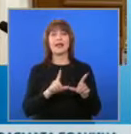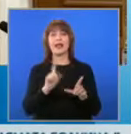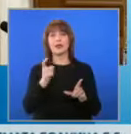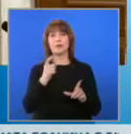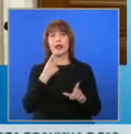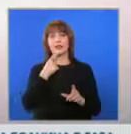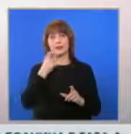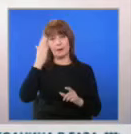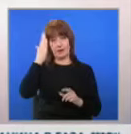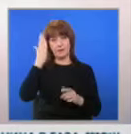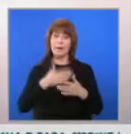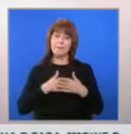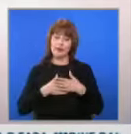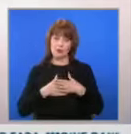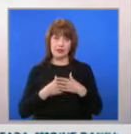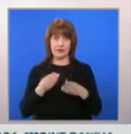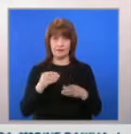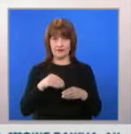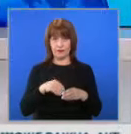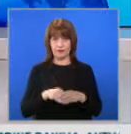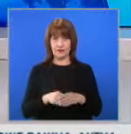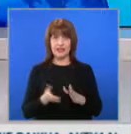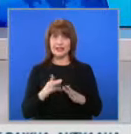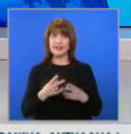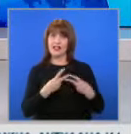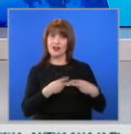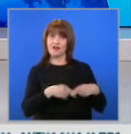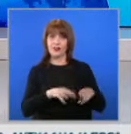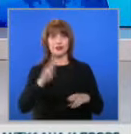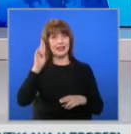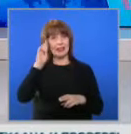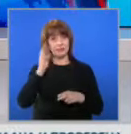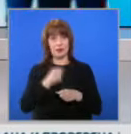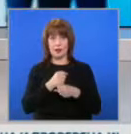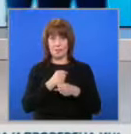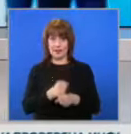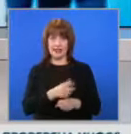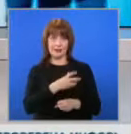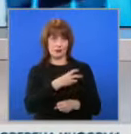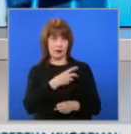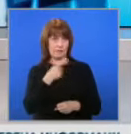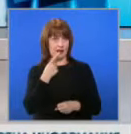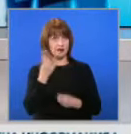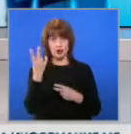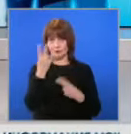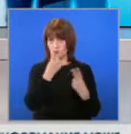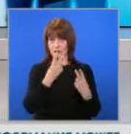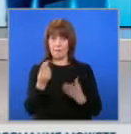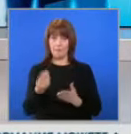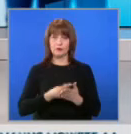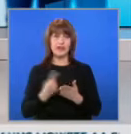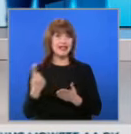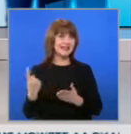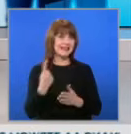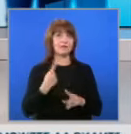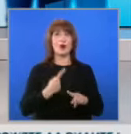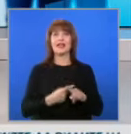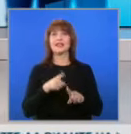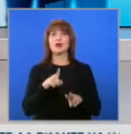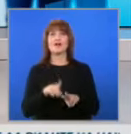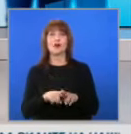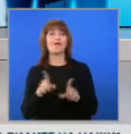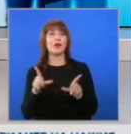премиер. Благодаря за включването. След връщането на изпълнение мандат от ГЕРБ съобщиха, че споразумението е подписано само от Христо